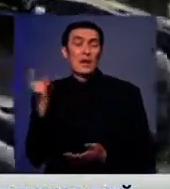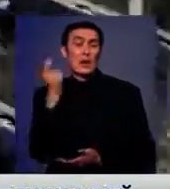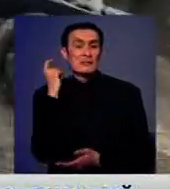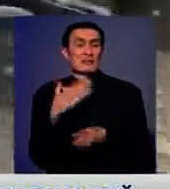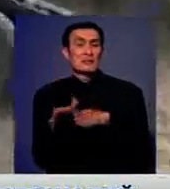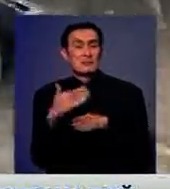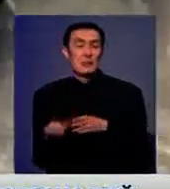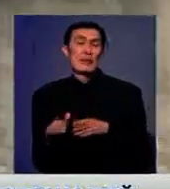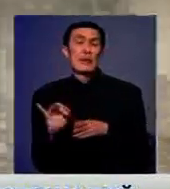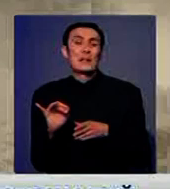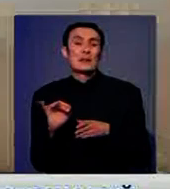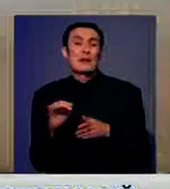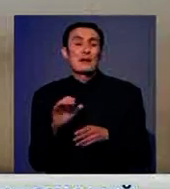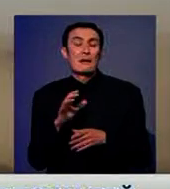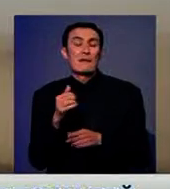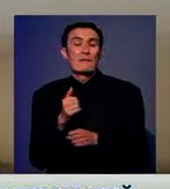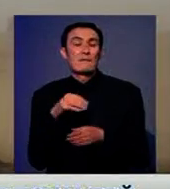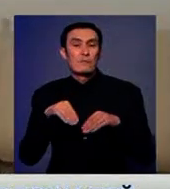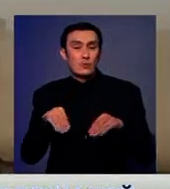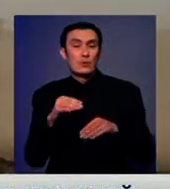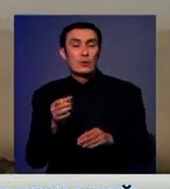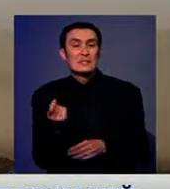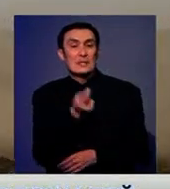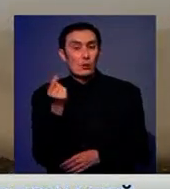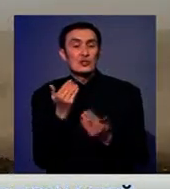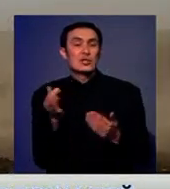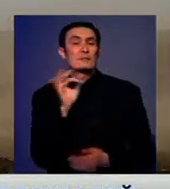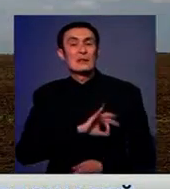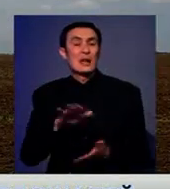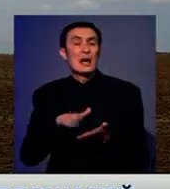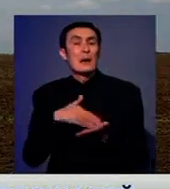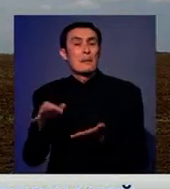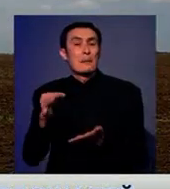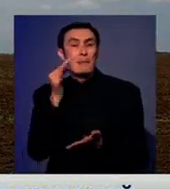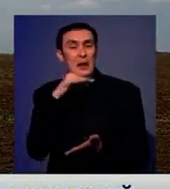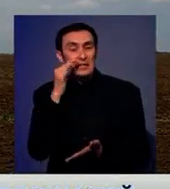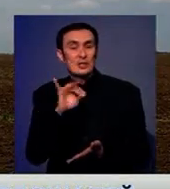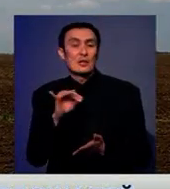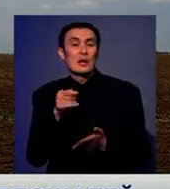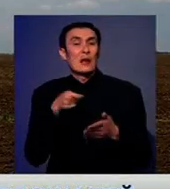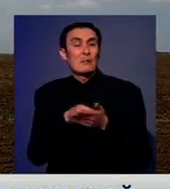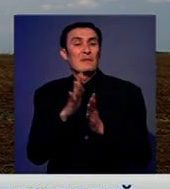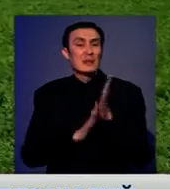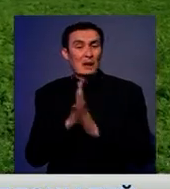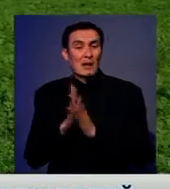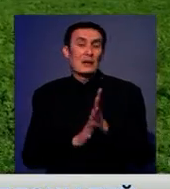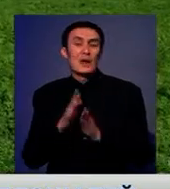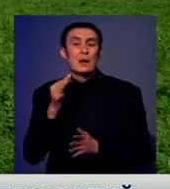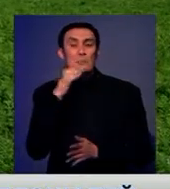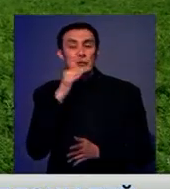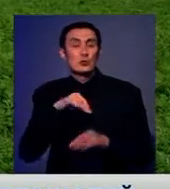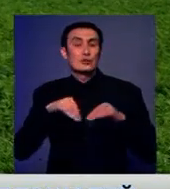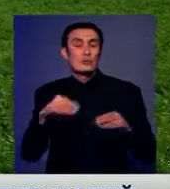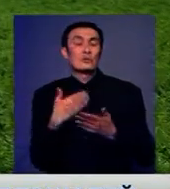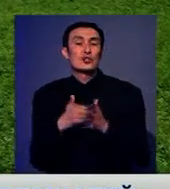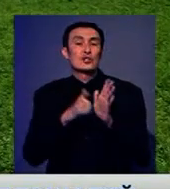хозяйства постепенно отходят от возделывания зерновых культур. В приоритете сейчас масличные и кормовые травы. Софлоры и подсолнечник